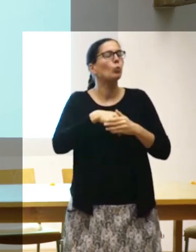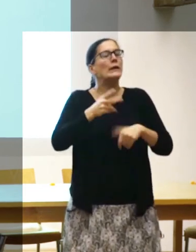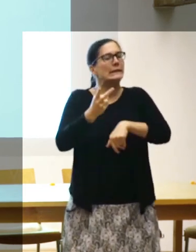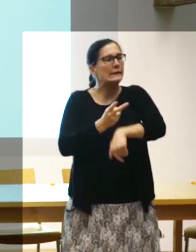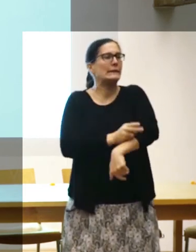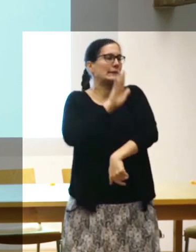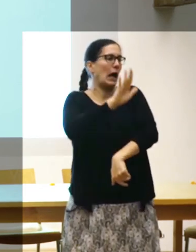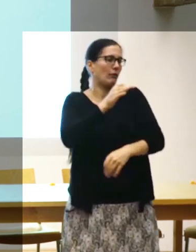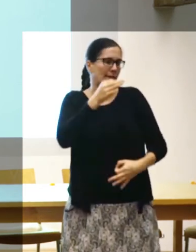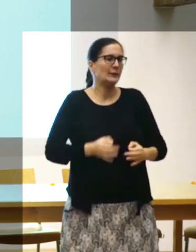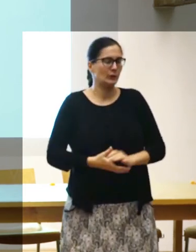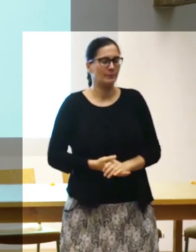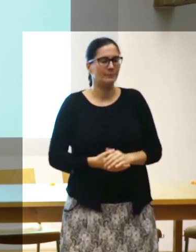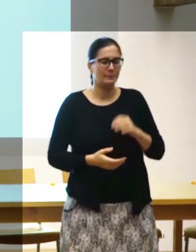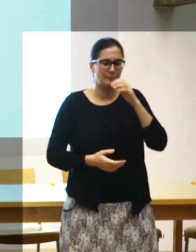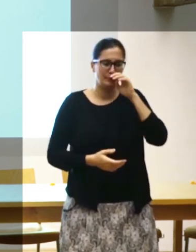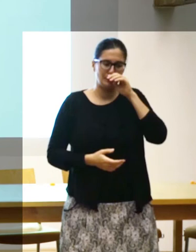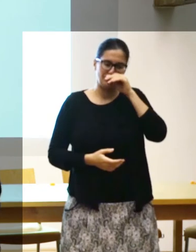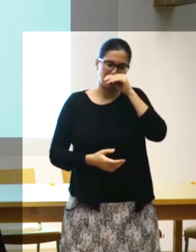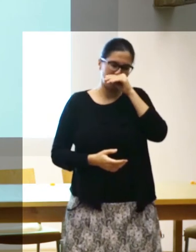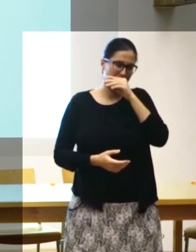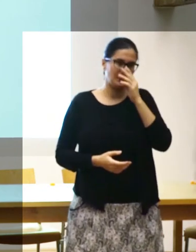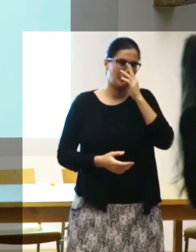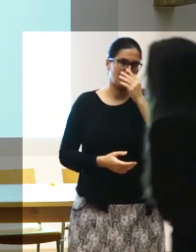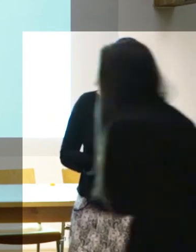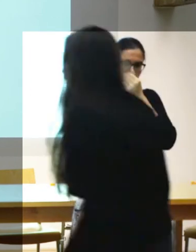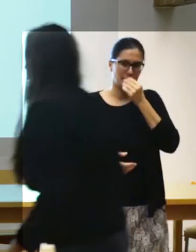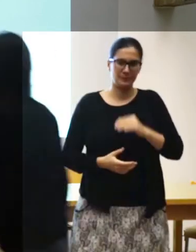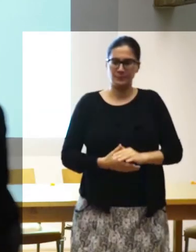státní instituce, příspěvkové organizace.